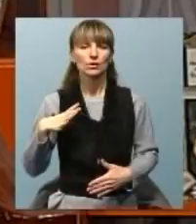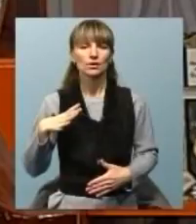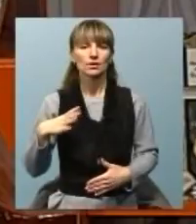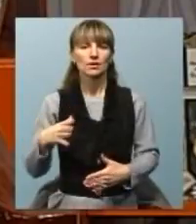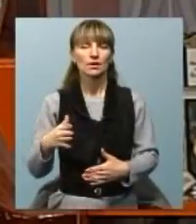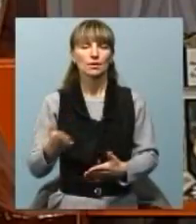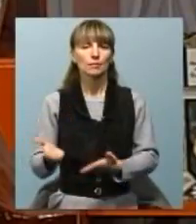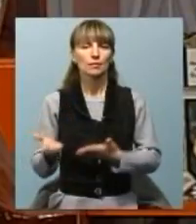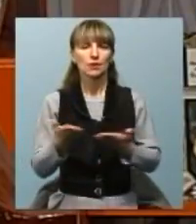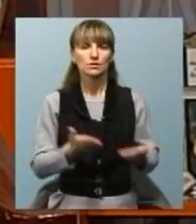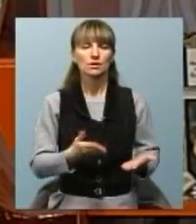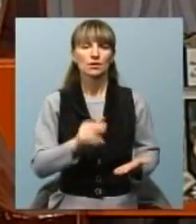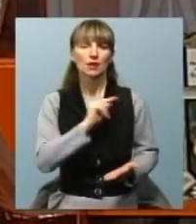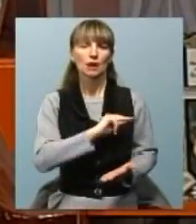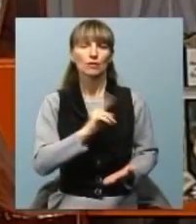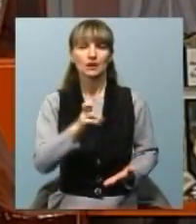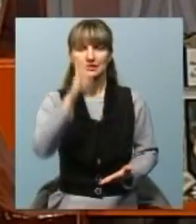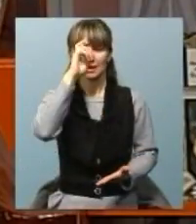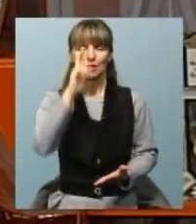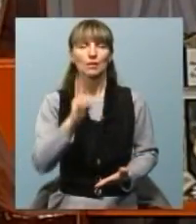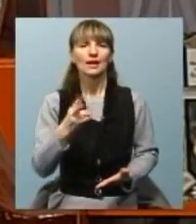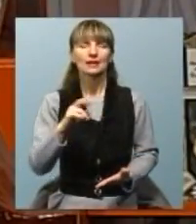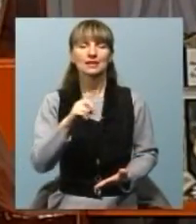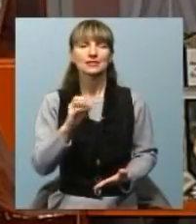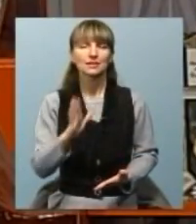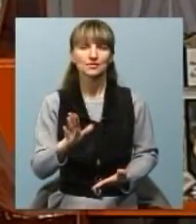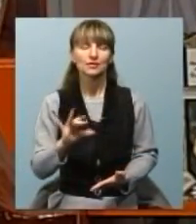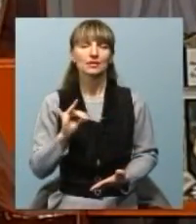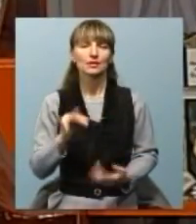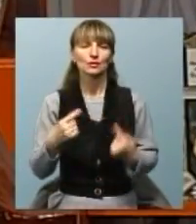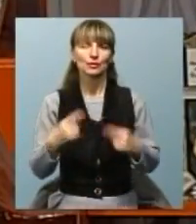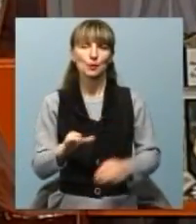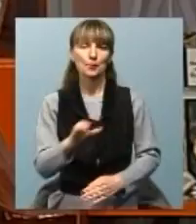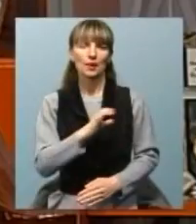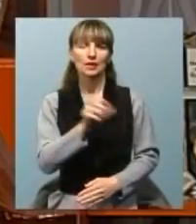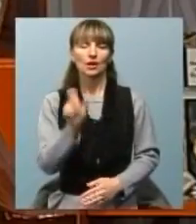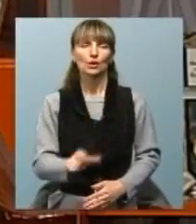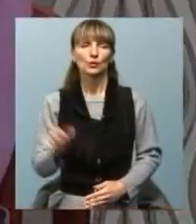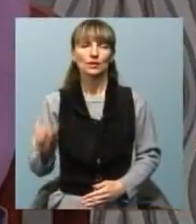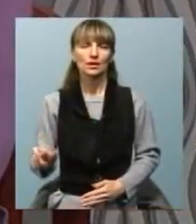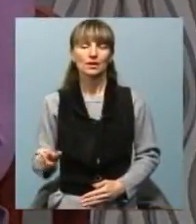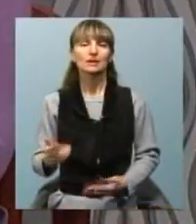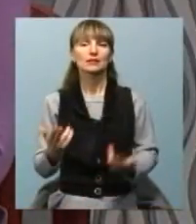на царів, князів чи ще багатих людей.